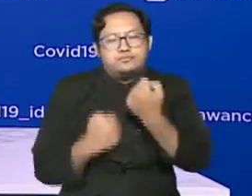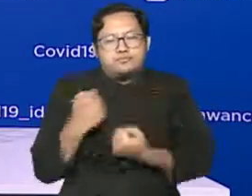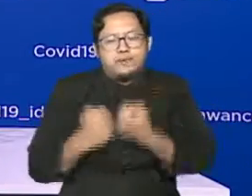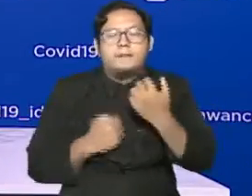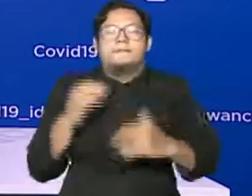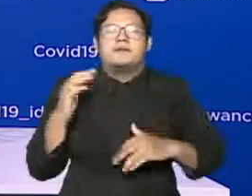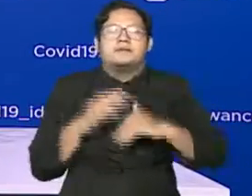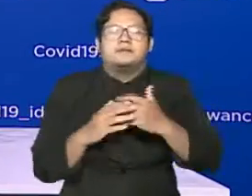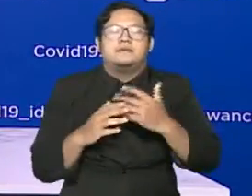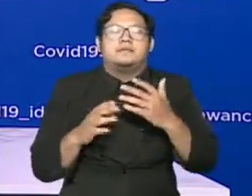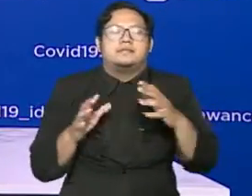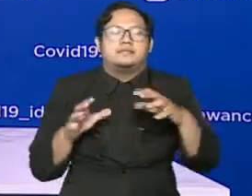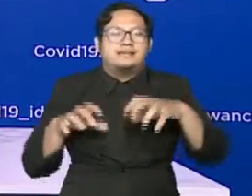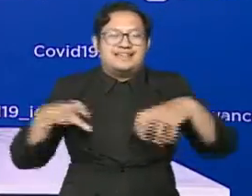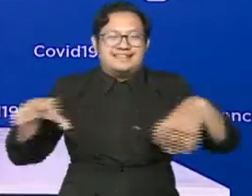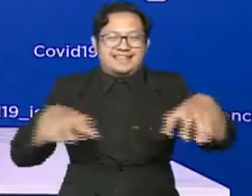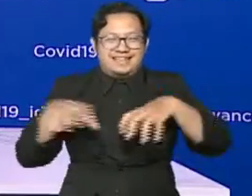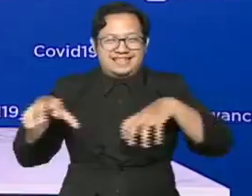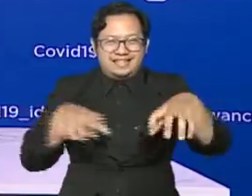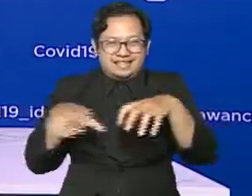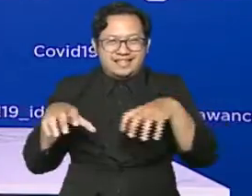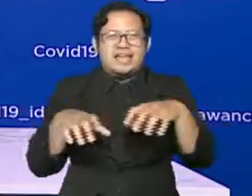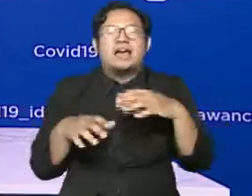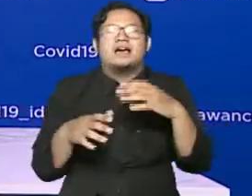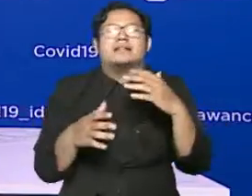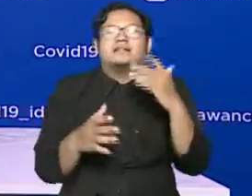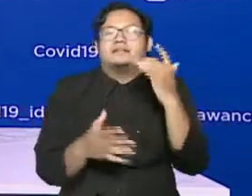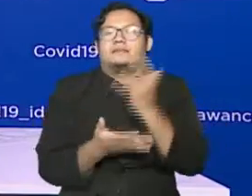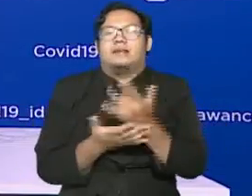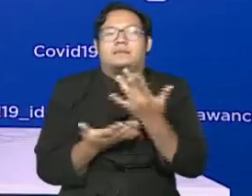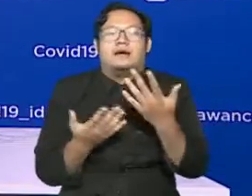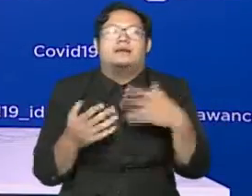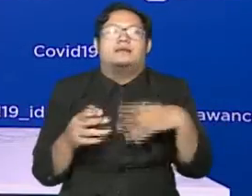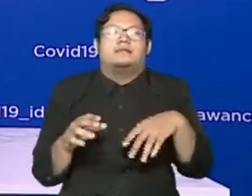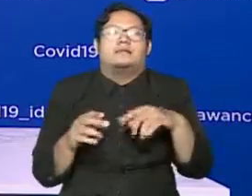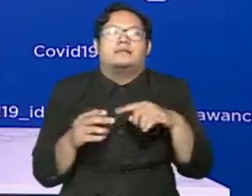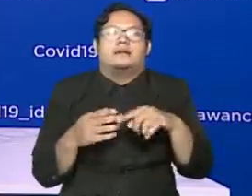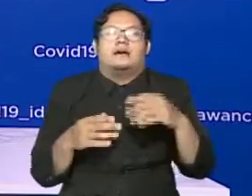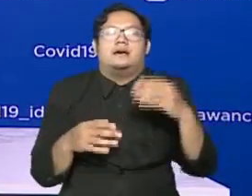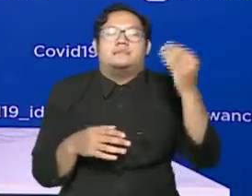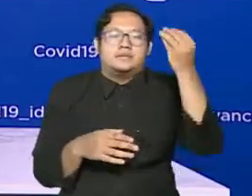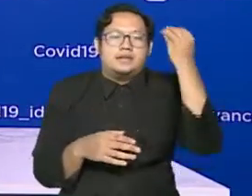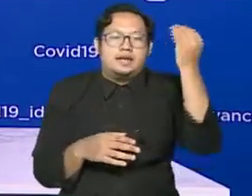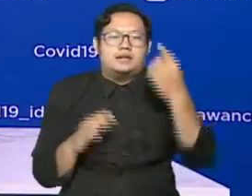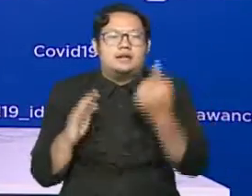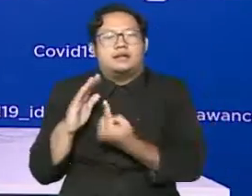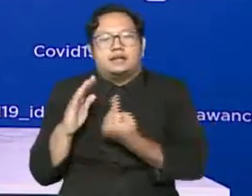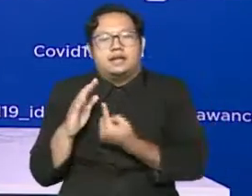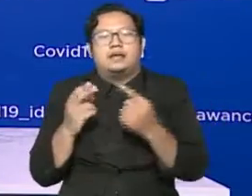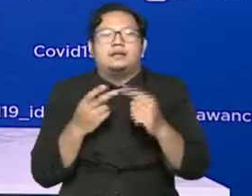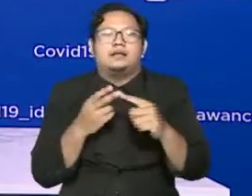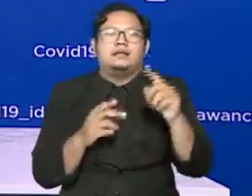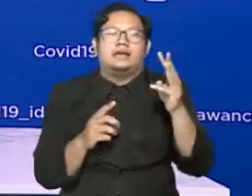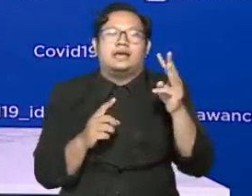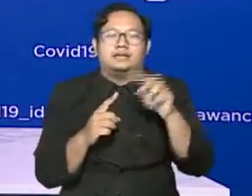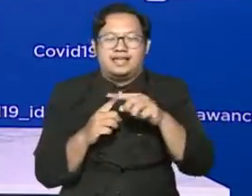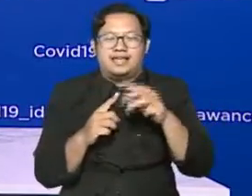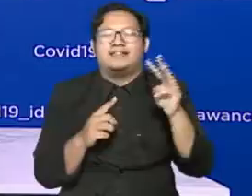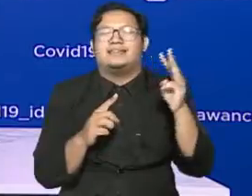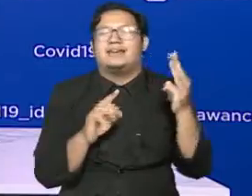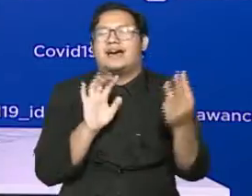strategi yang sudah ditetapkan yaitu karantina perjalanan tiga m3t dan vaksin